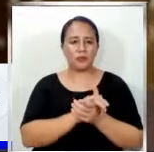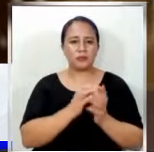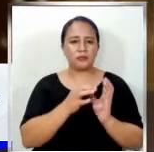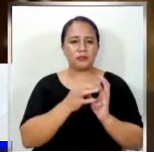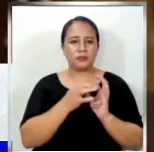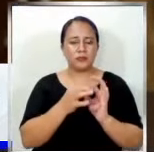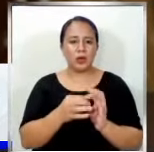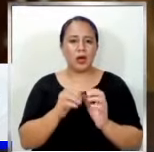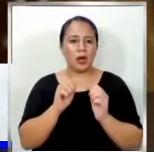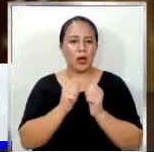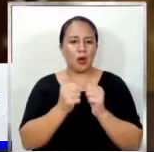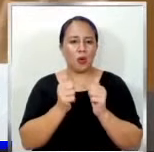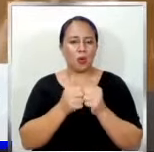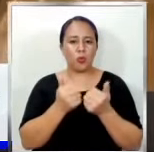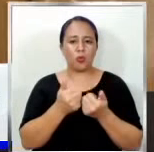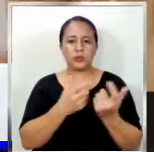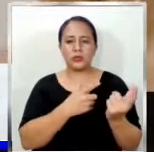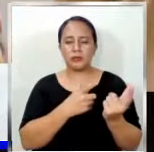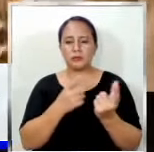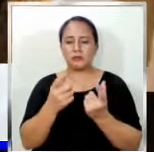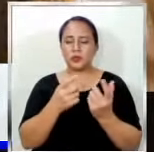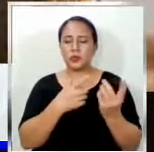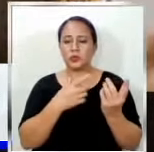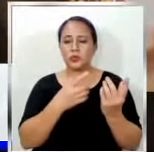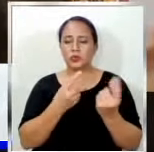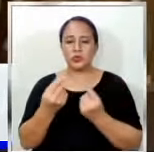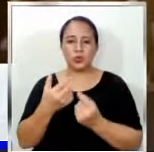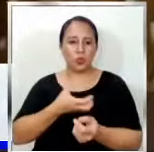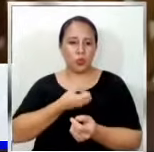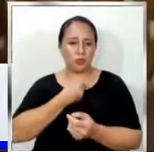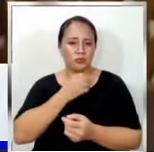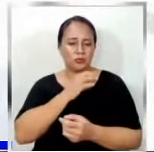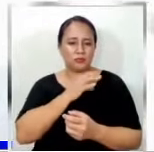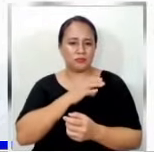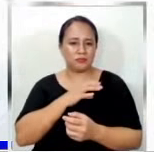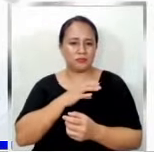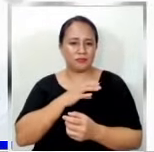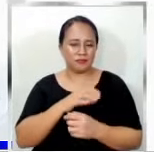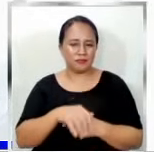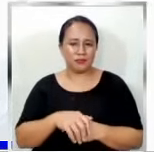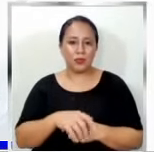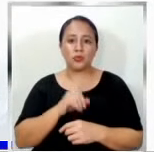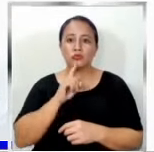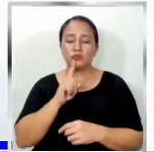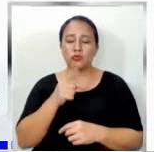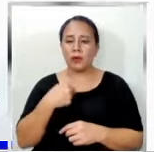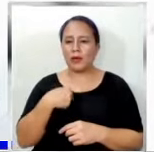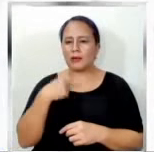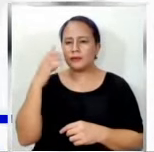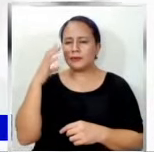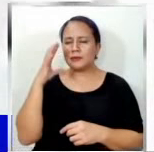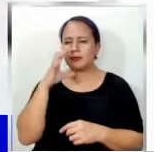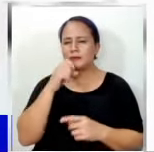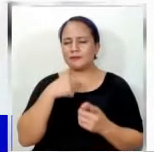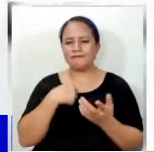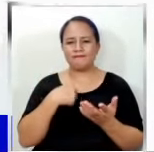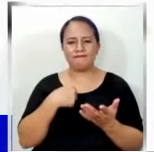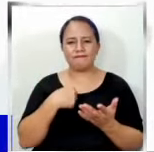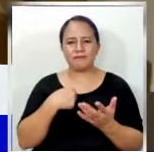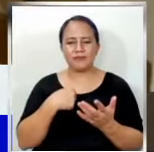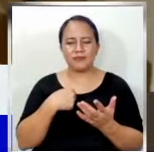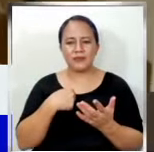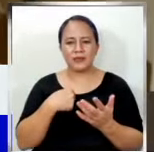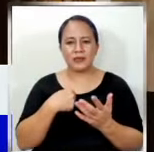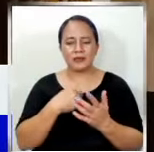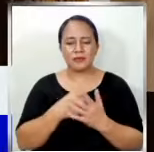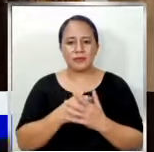nila nagagampanan ang kanilang mga karakter. Itong totoo, I guess kasi ganun nga, parang, like kunyari si